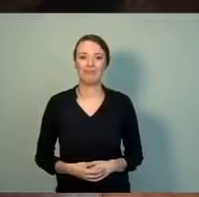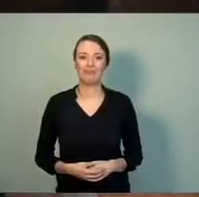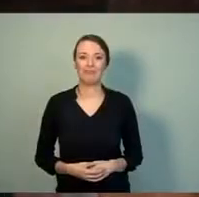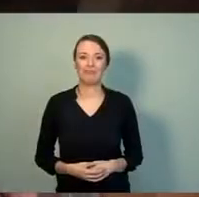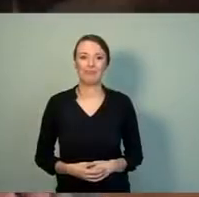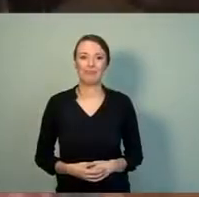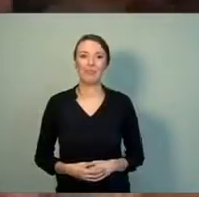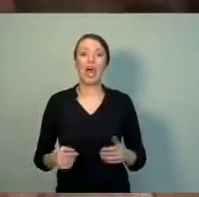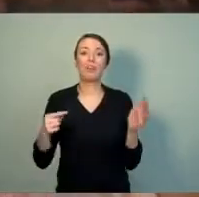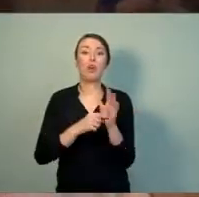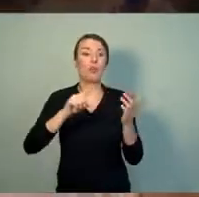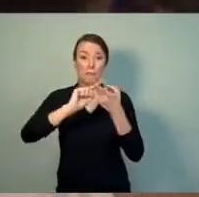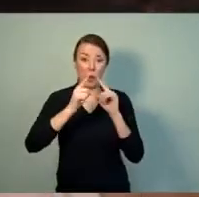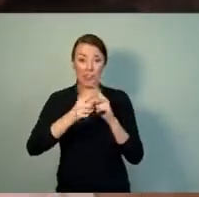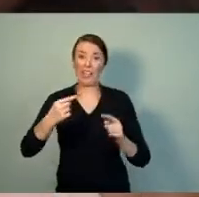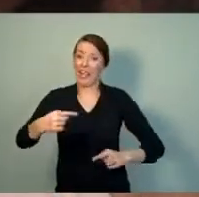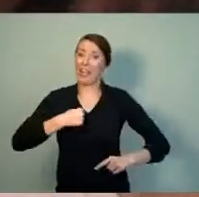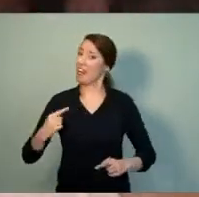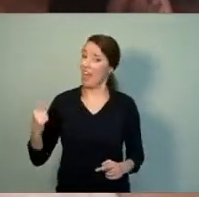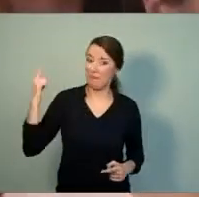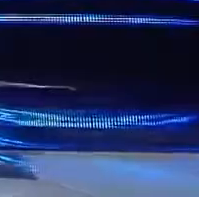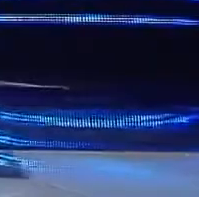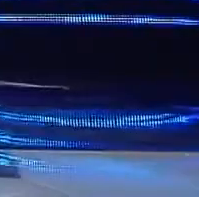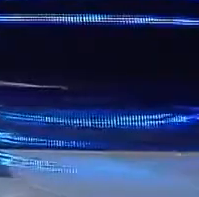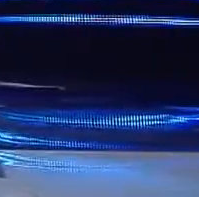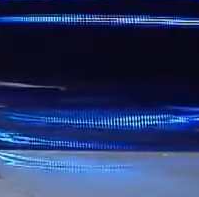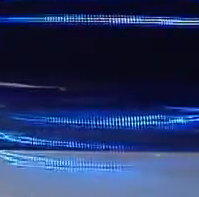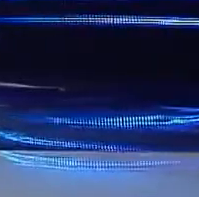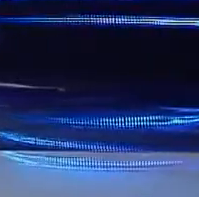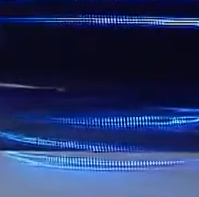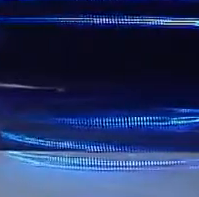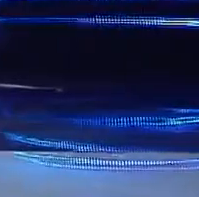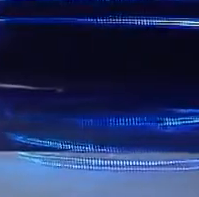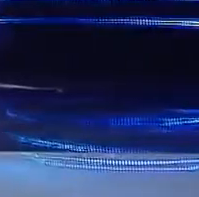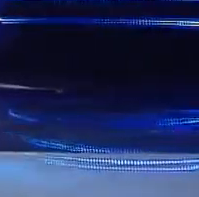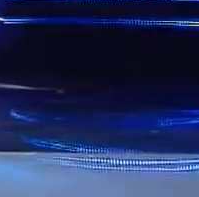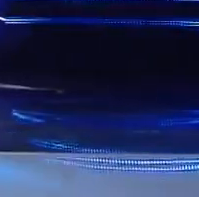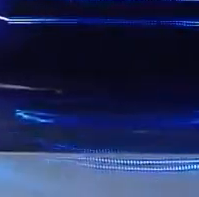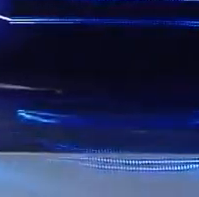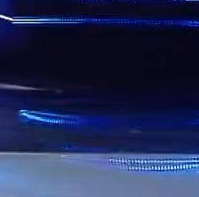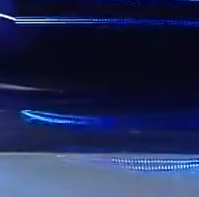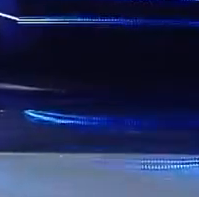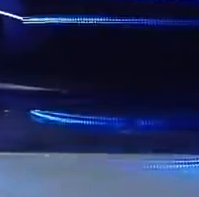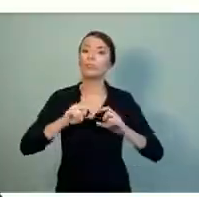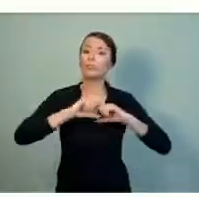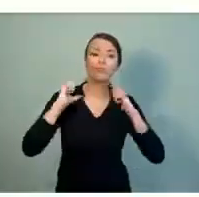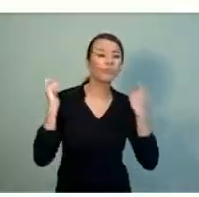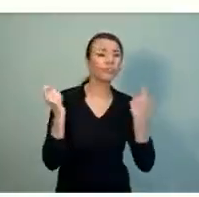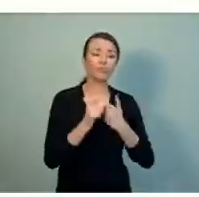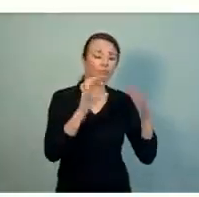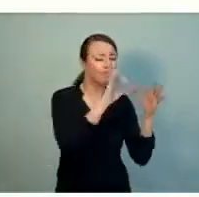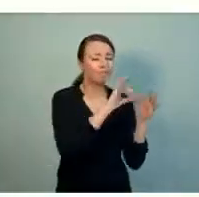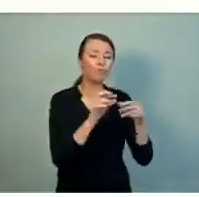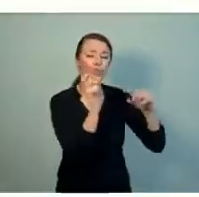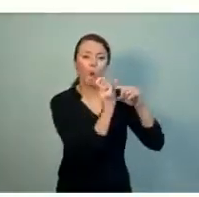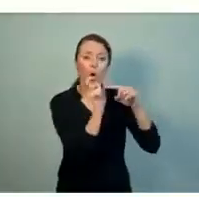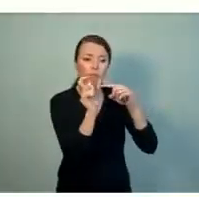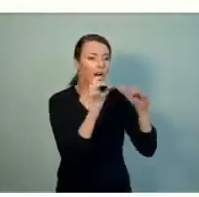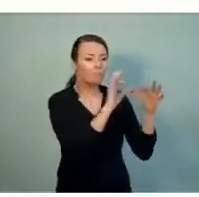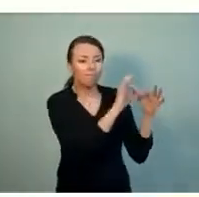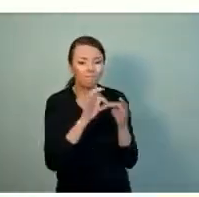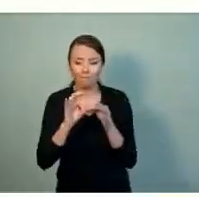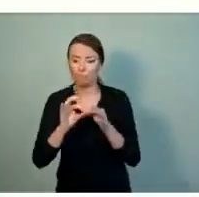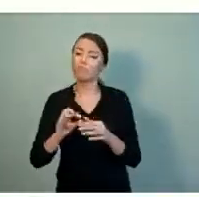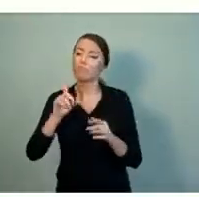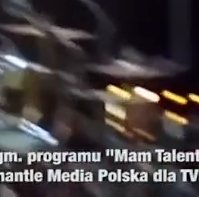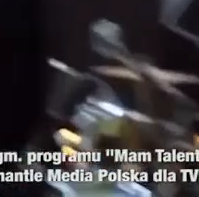To jest ta polityka, o której marzę i której chcę. Ona, czekaj, zajrzę do środka napić. Kobiety, nigdy tam nie byłem. Polityka to nie teatr,